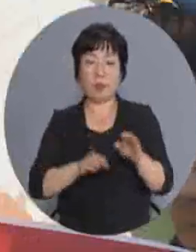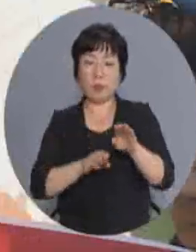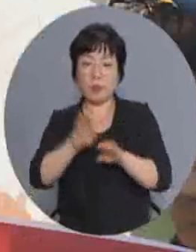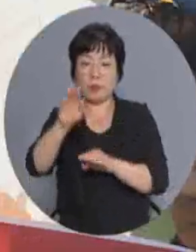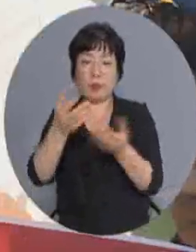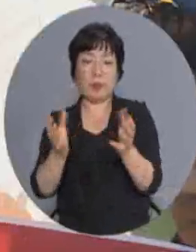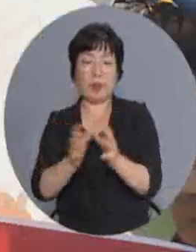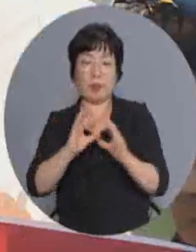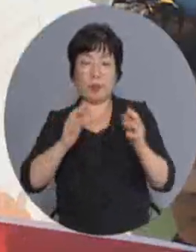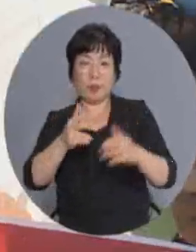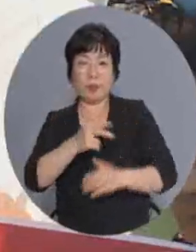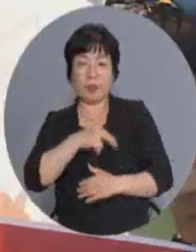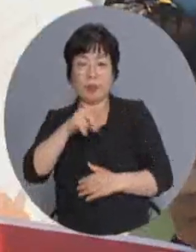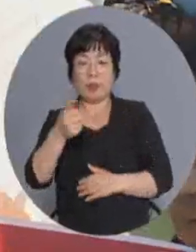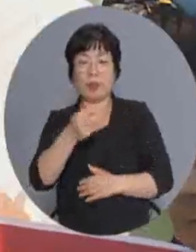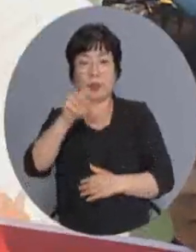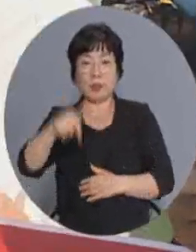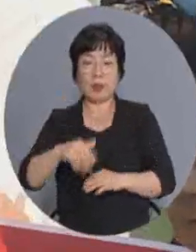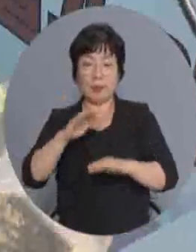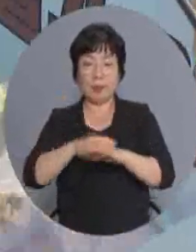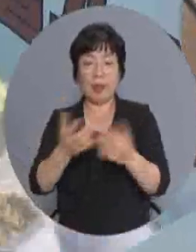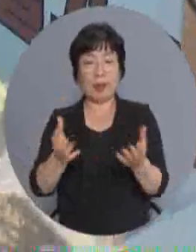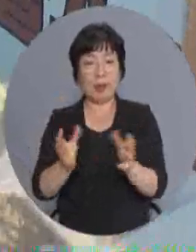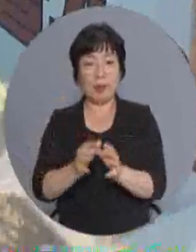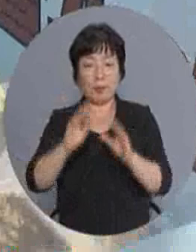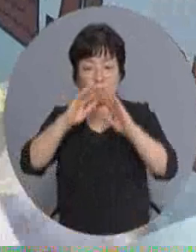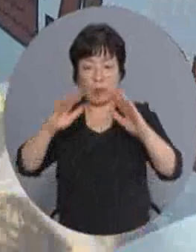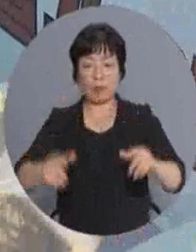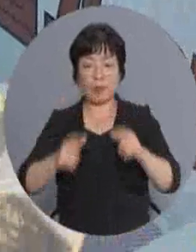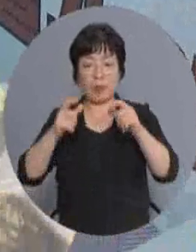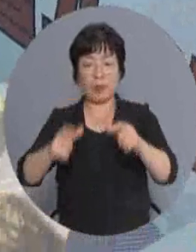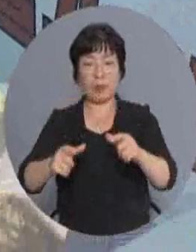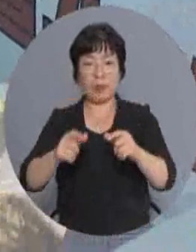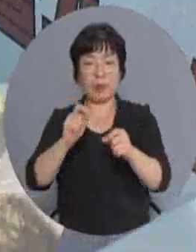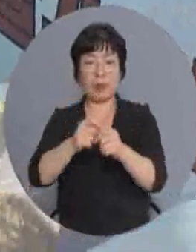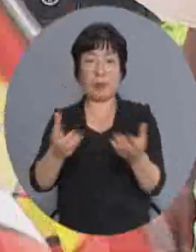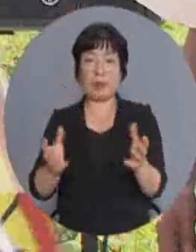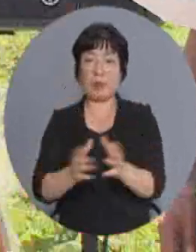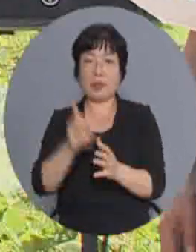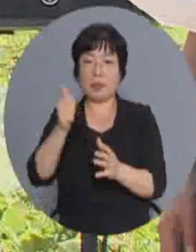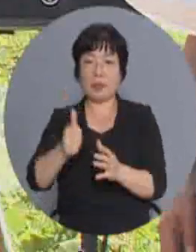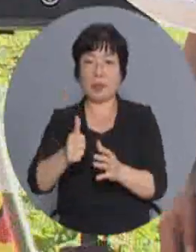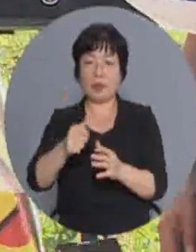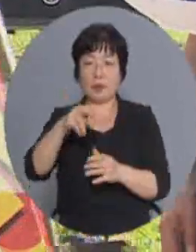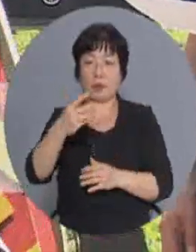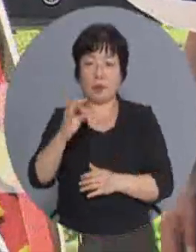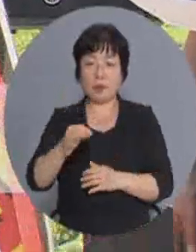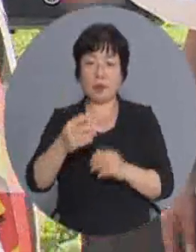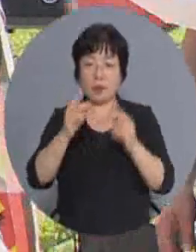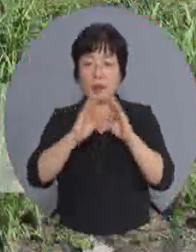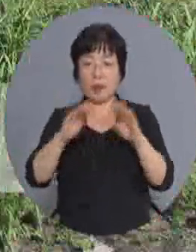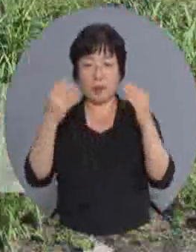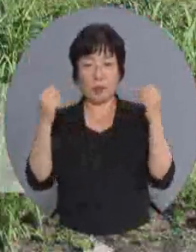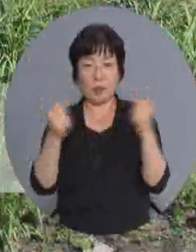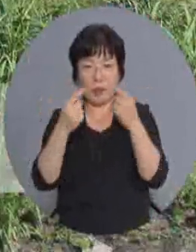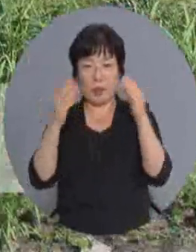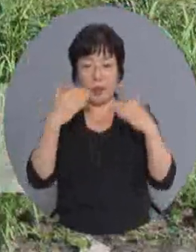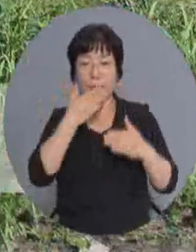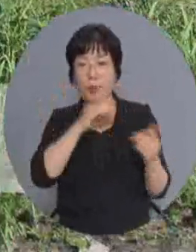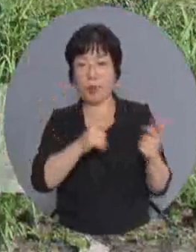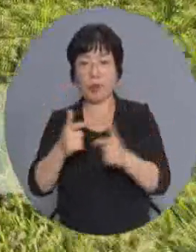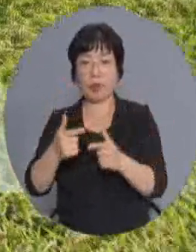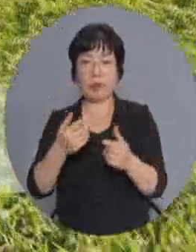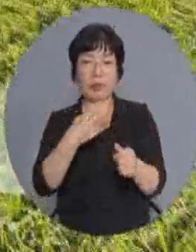국회의원 정학철 전국농민회 광주전남 연맹 사무처장 송춘호 전북대 식품유통학과 교수가